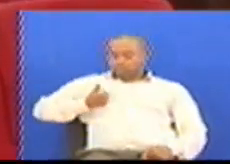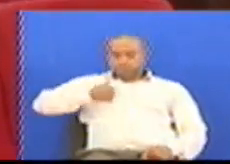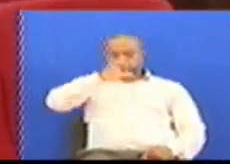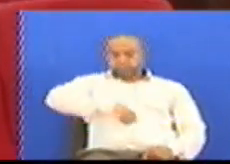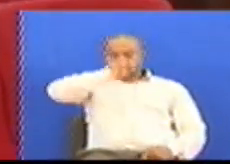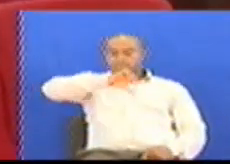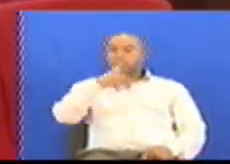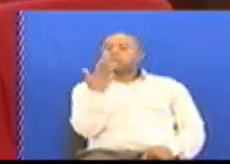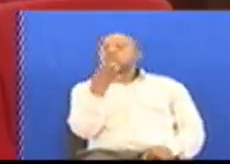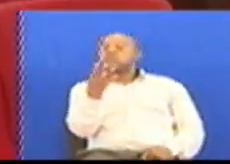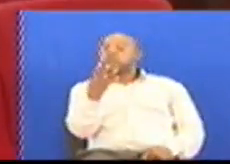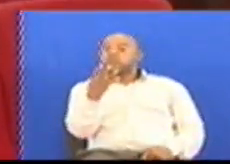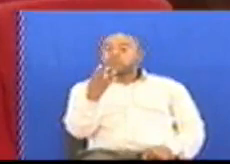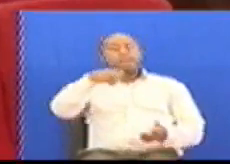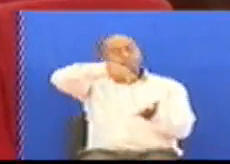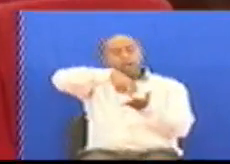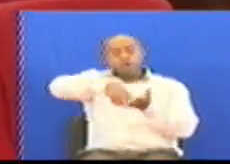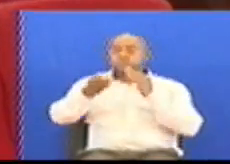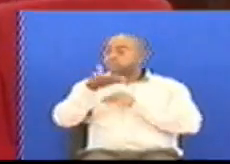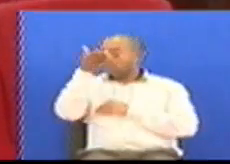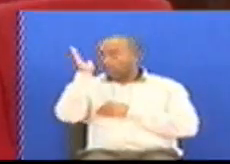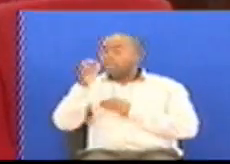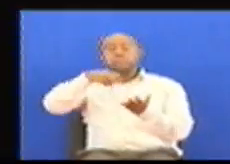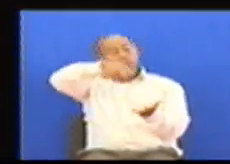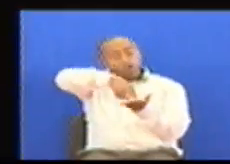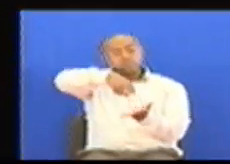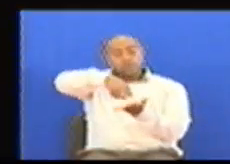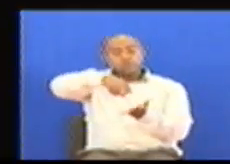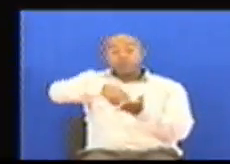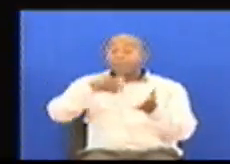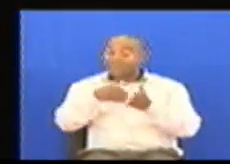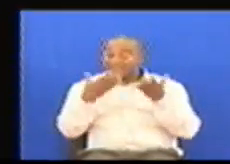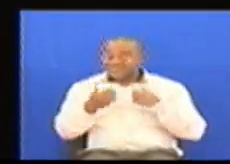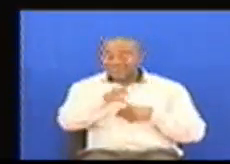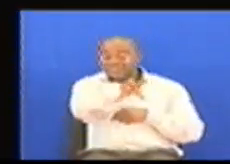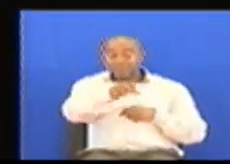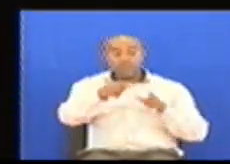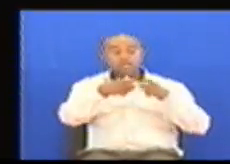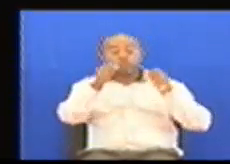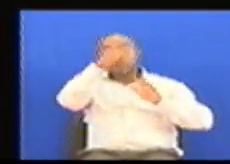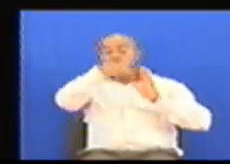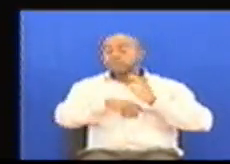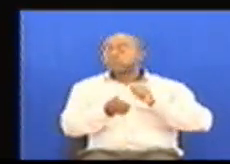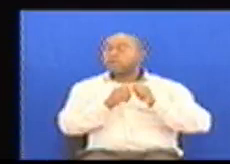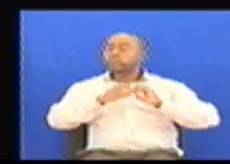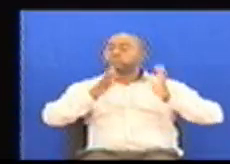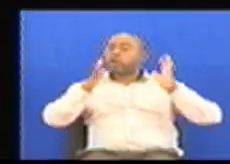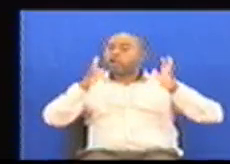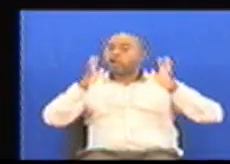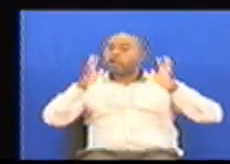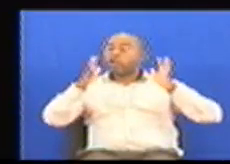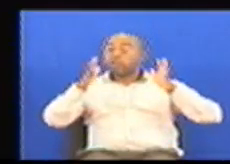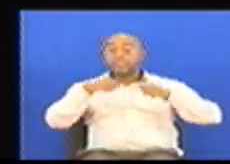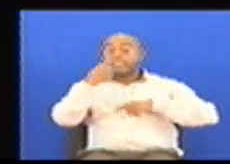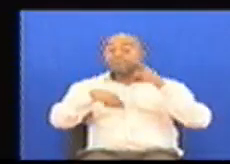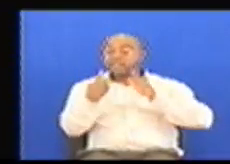4 kapiga magoti kwenye serikali yake ya Chama cha Mapinduzi. Leo jimbo mambo ni ngari ngari. Miradi